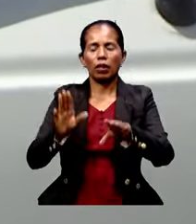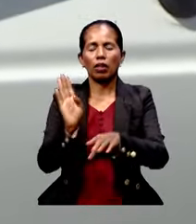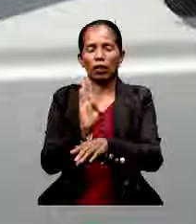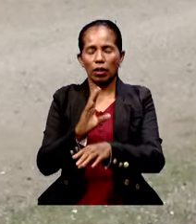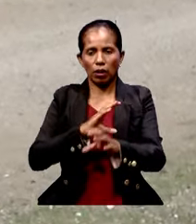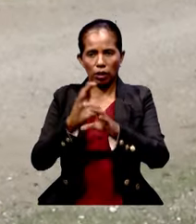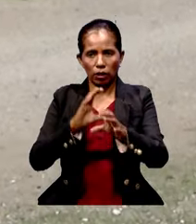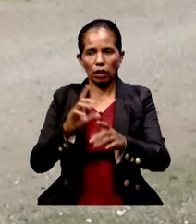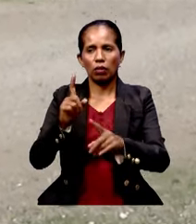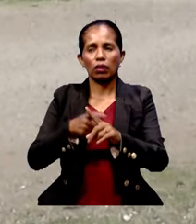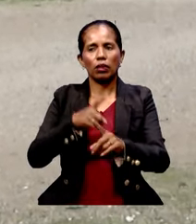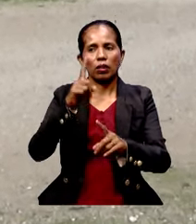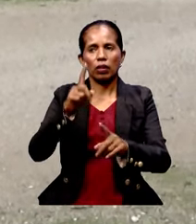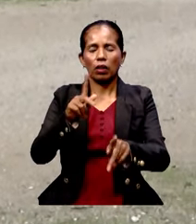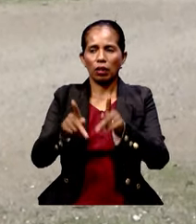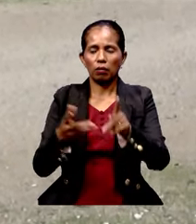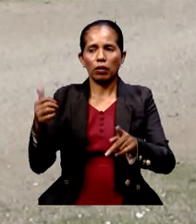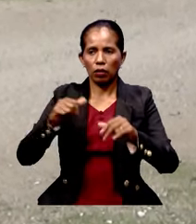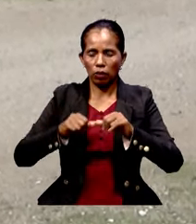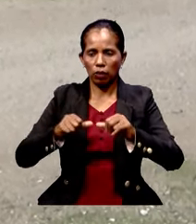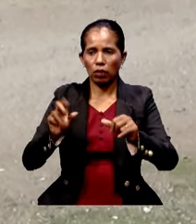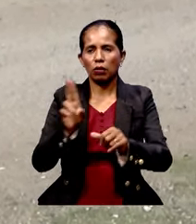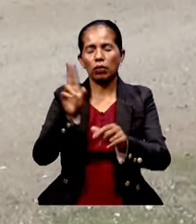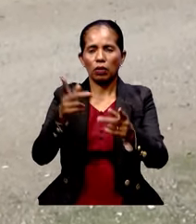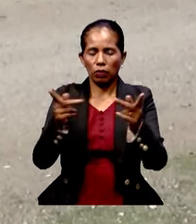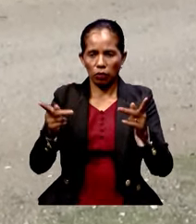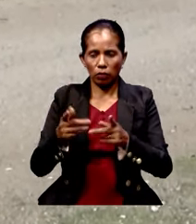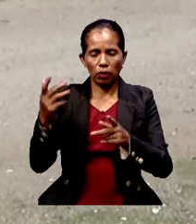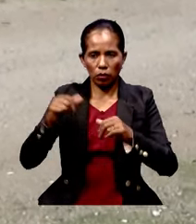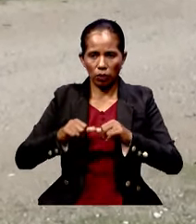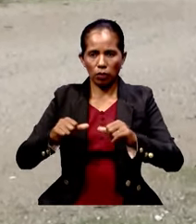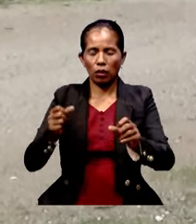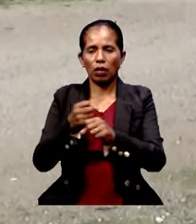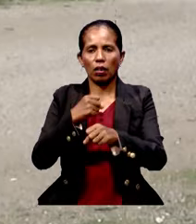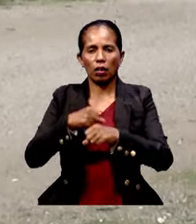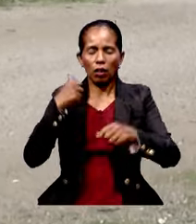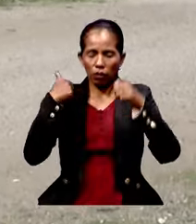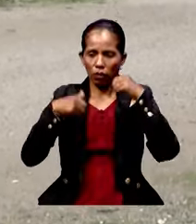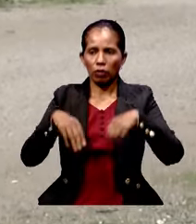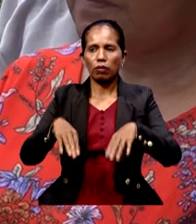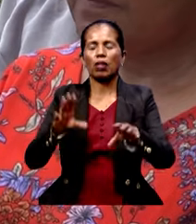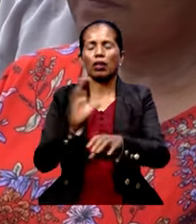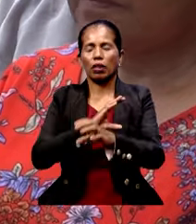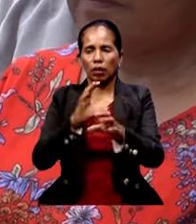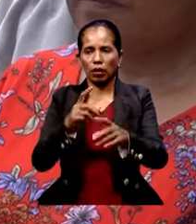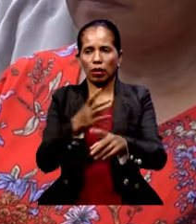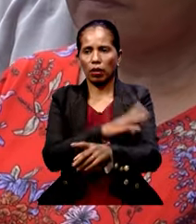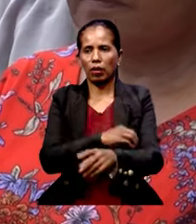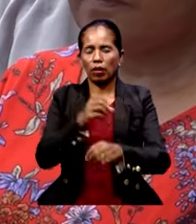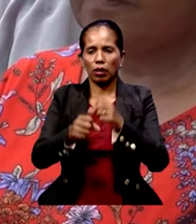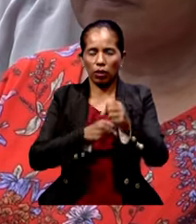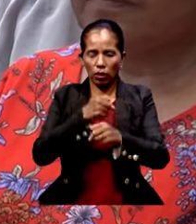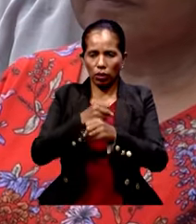beha fuen liu tia fulang ida, si dadaung balung kontinua utiliza fatin refere ho di kontinua halau atividade negosio. Relasyon ho situasyon ne, tinang